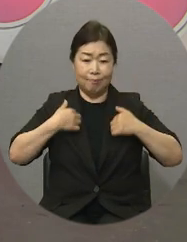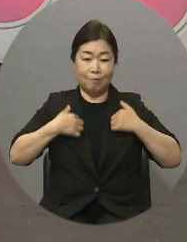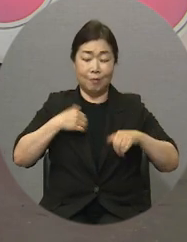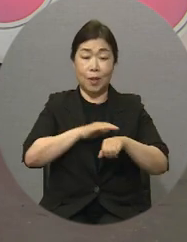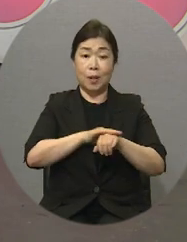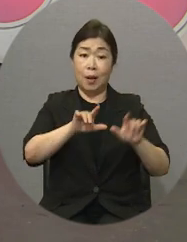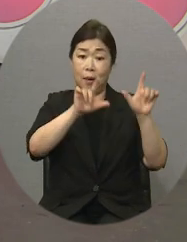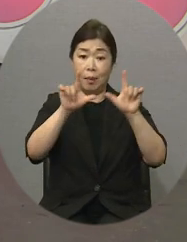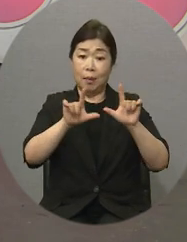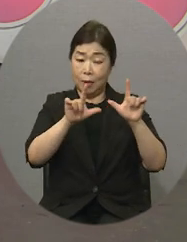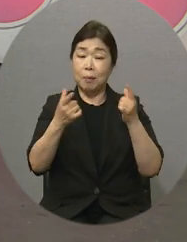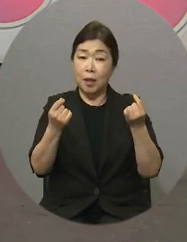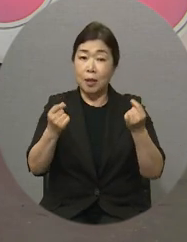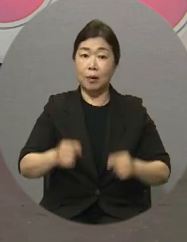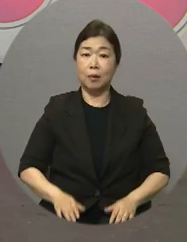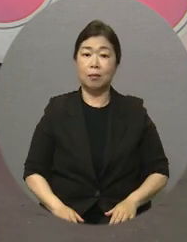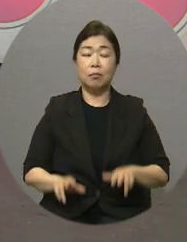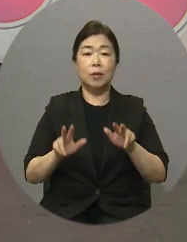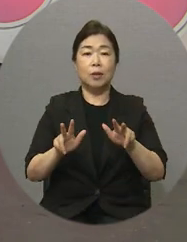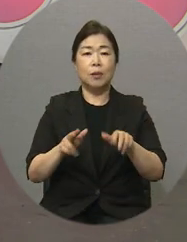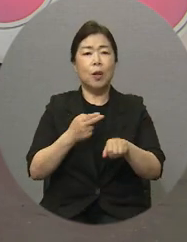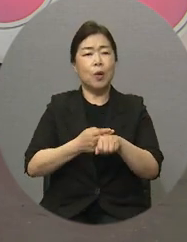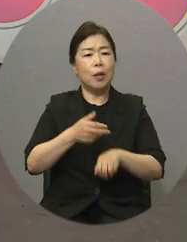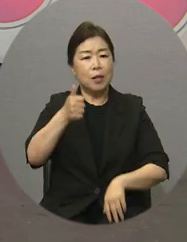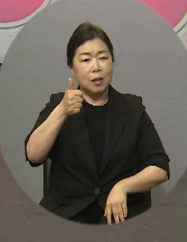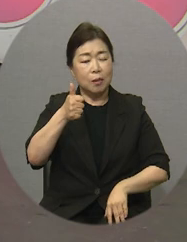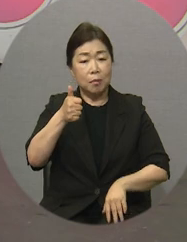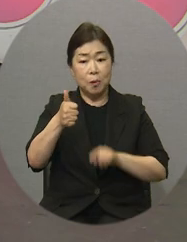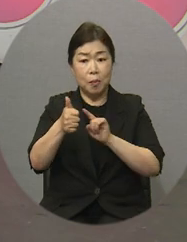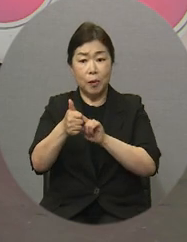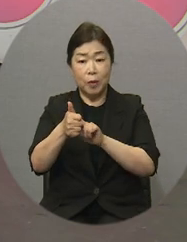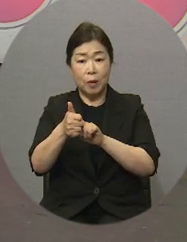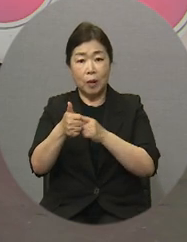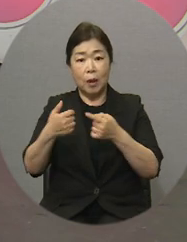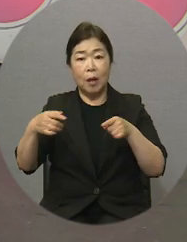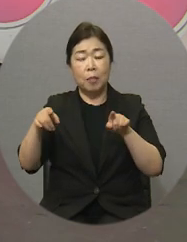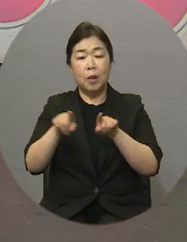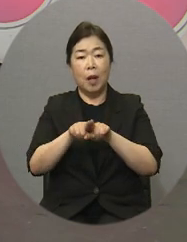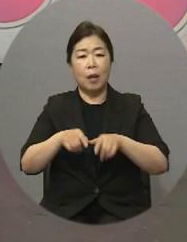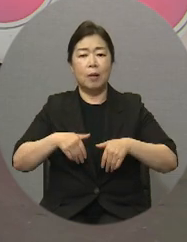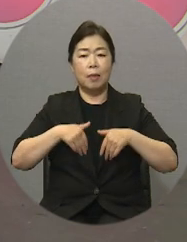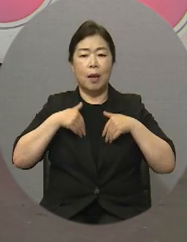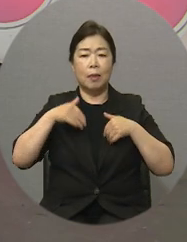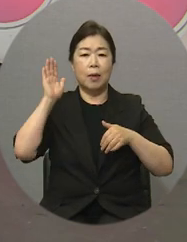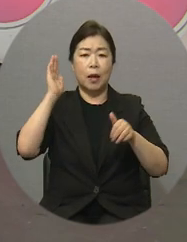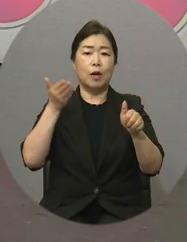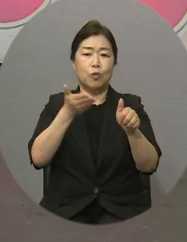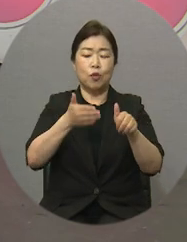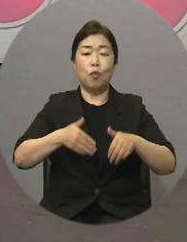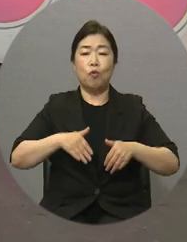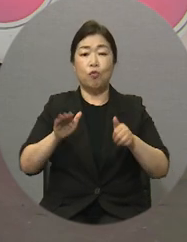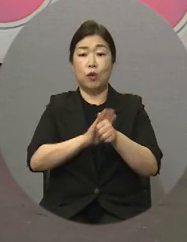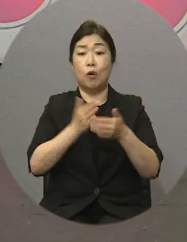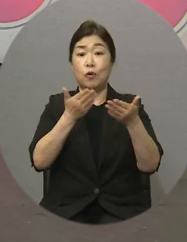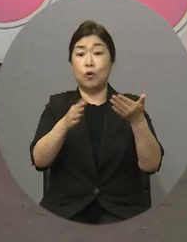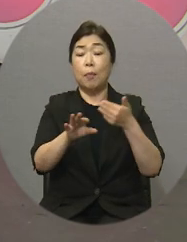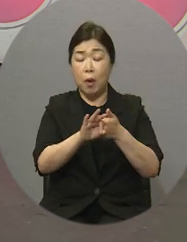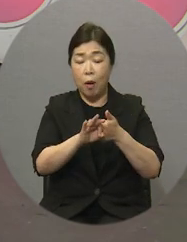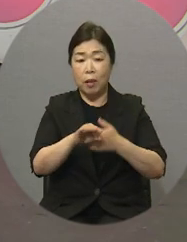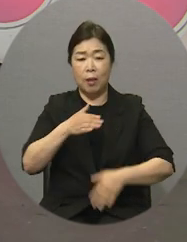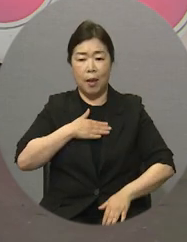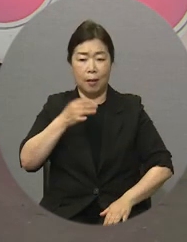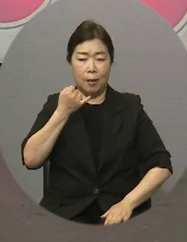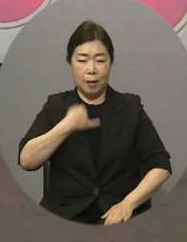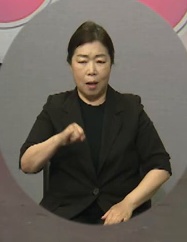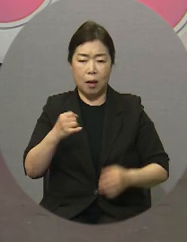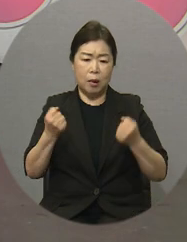지낸 듯 했습니다. 지금 그 선생님이 곁에서 따뜻한 말 한마디 해주면 우리 딸 아이가 정말 큰 힘이